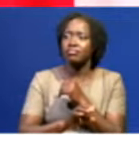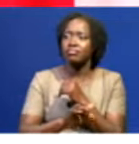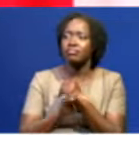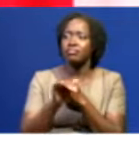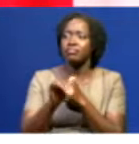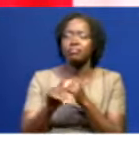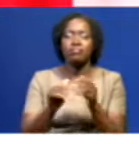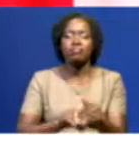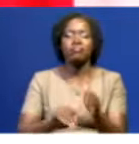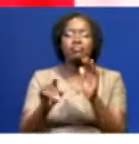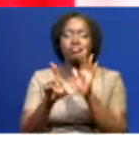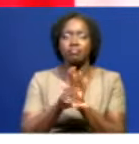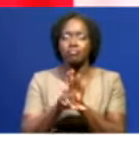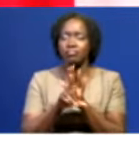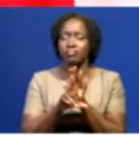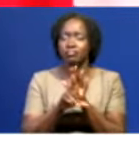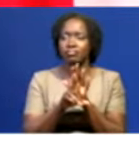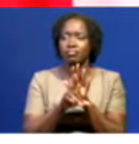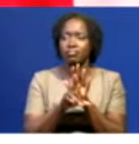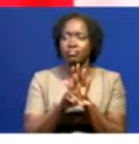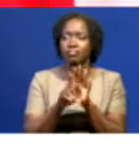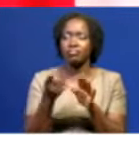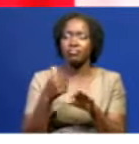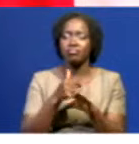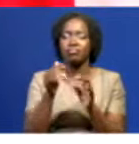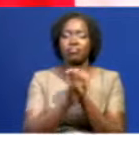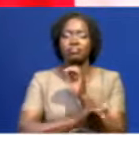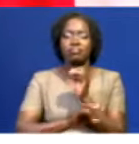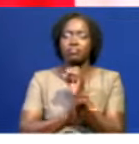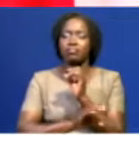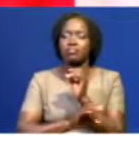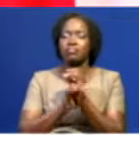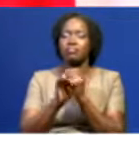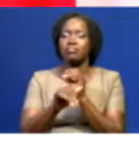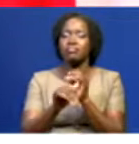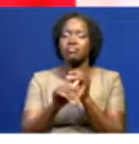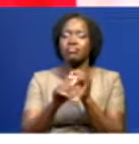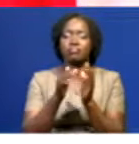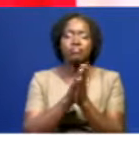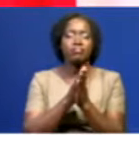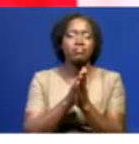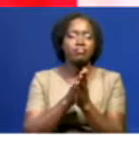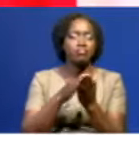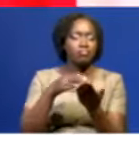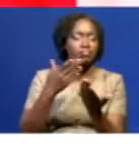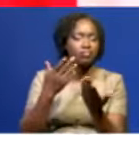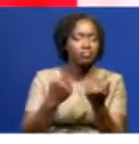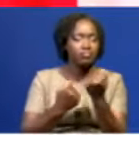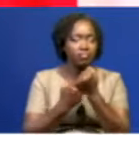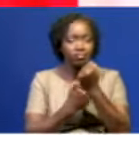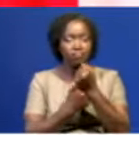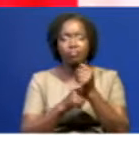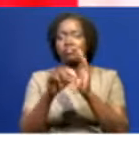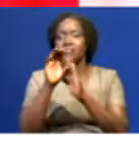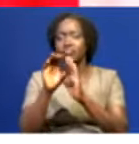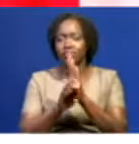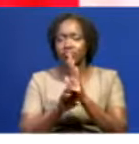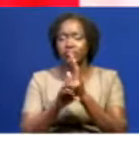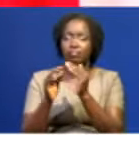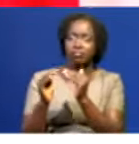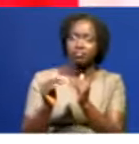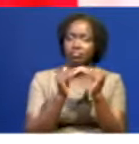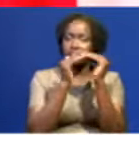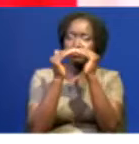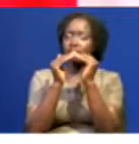ambayo tunafuata sheria. Sisi ni inchi ambayo imesimamia katiba. Sisi ni